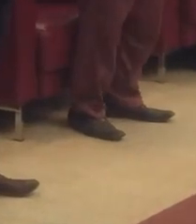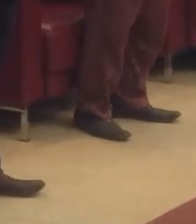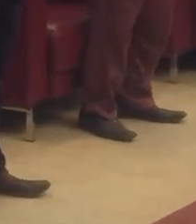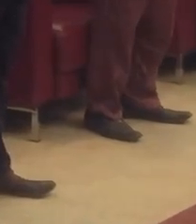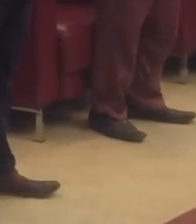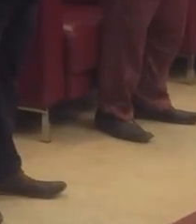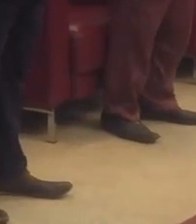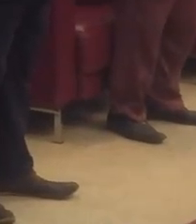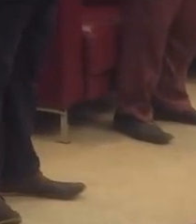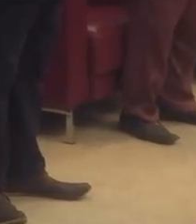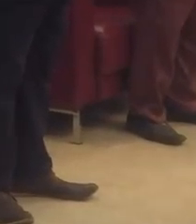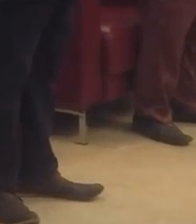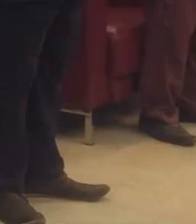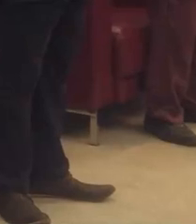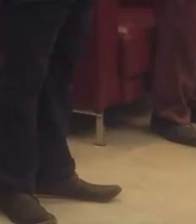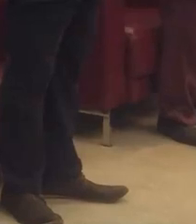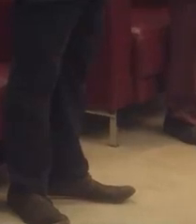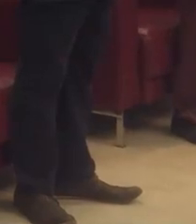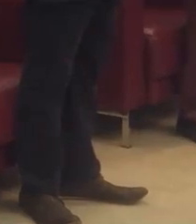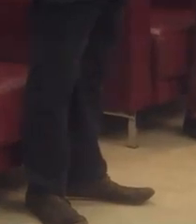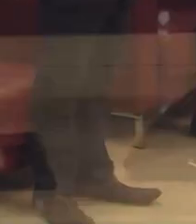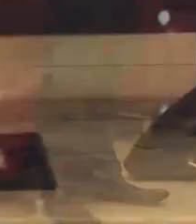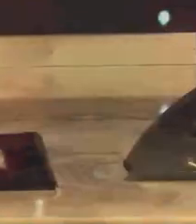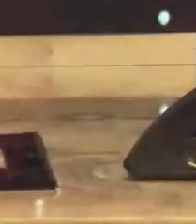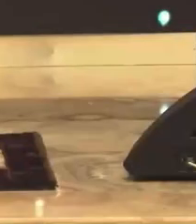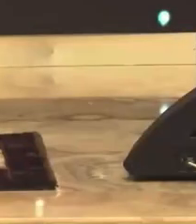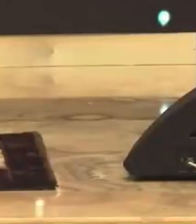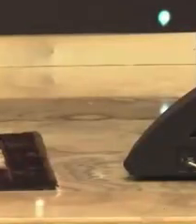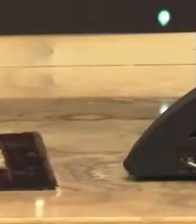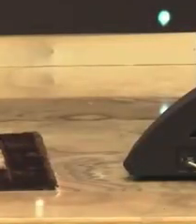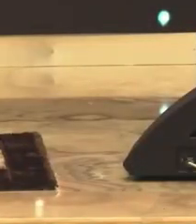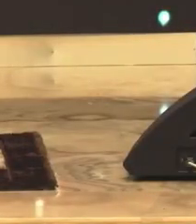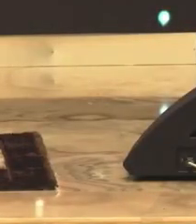Au nom de Jésus, nous prions.